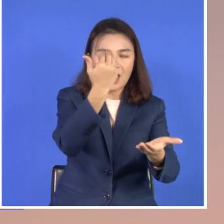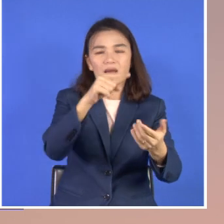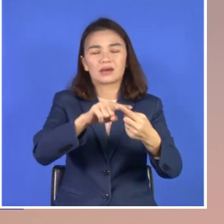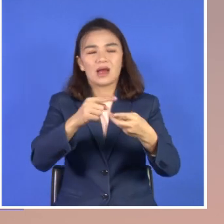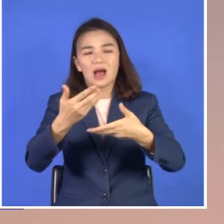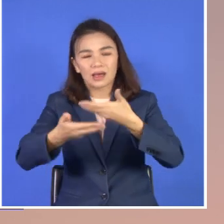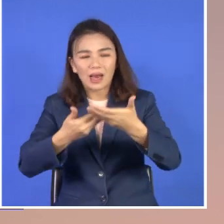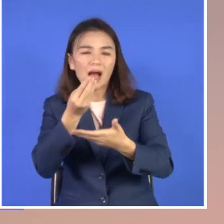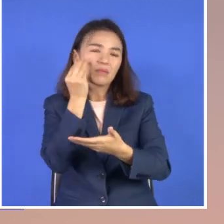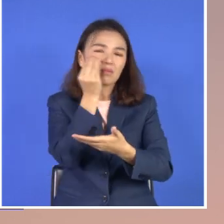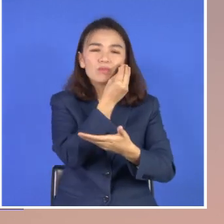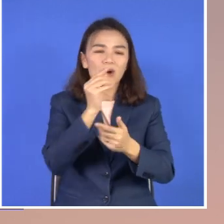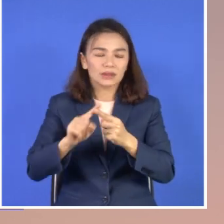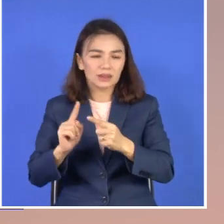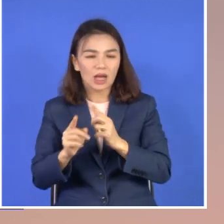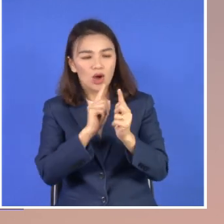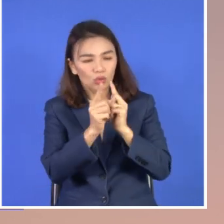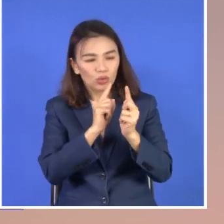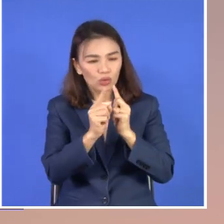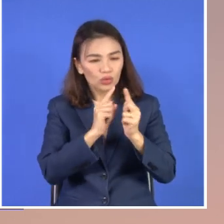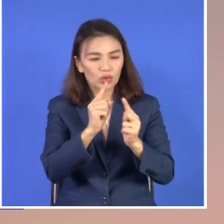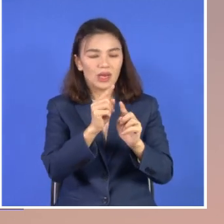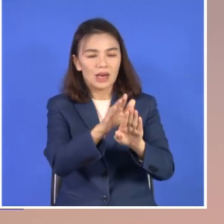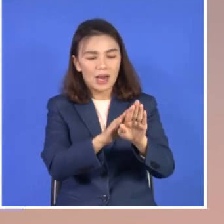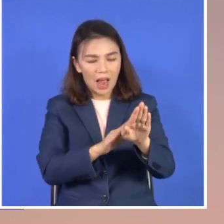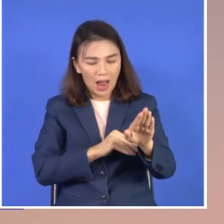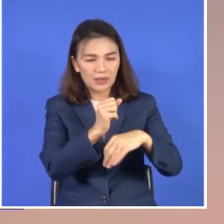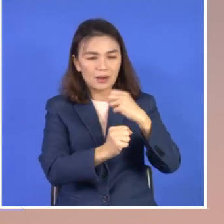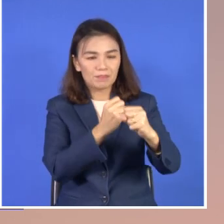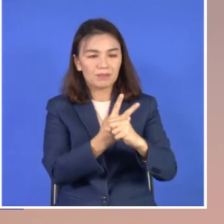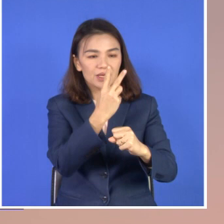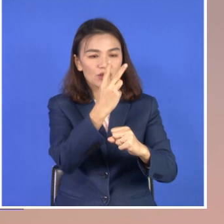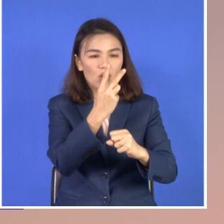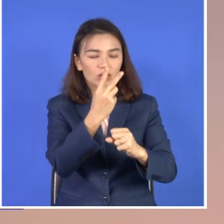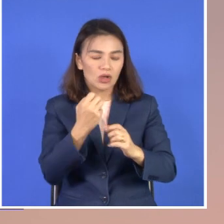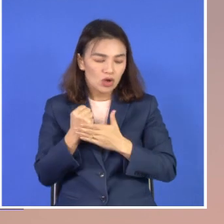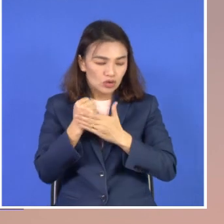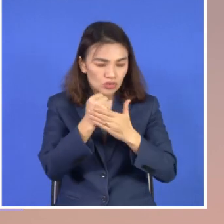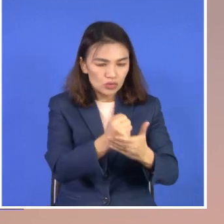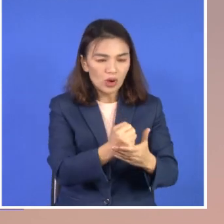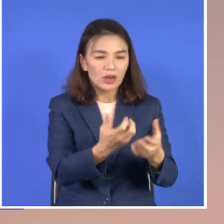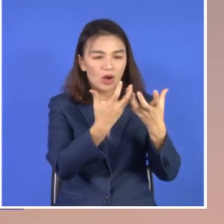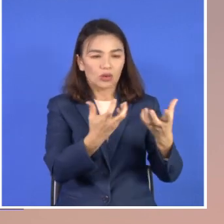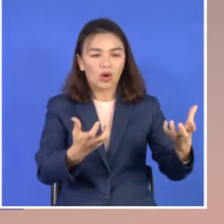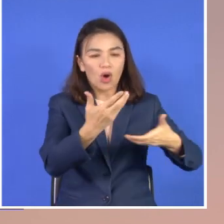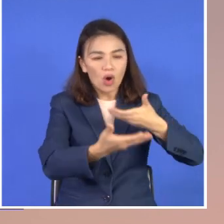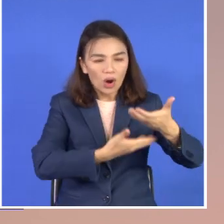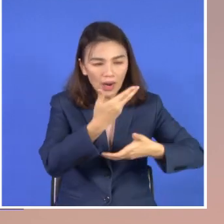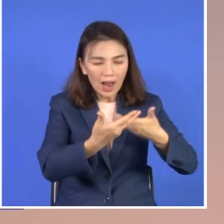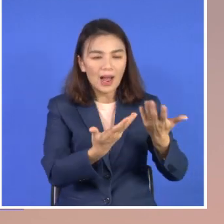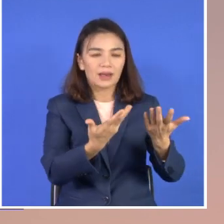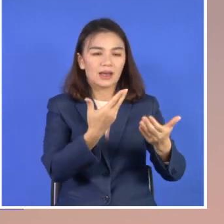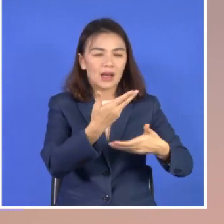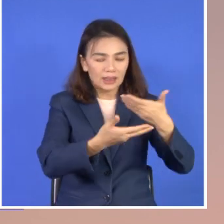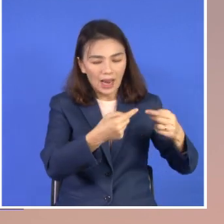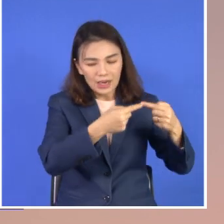ตีสนิทใช้เวลาประมาณสัก 2ปีทีเดียวนะคะคุณผู้ชมให้มาช่วยขายอาหารเสริมเป็นเครื่องสำอางแล้วเอาไปขายต่อได้รายได้อะไร